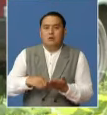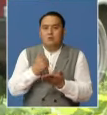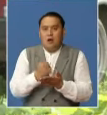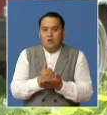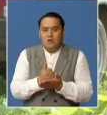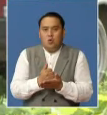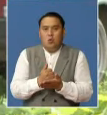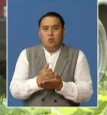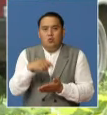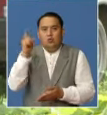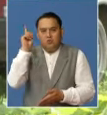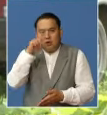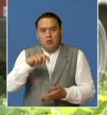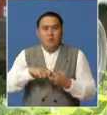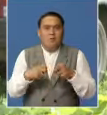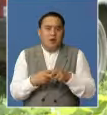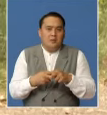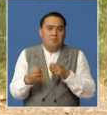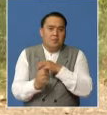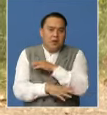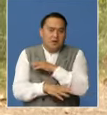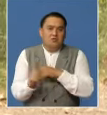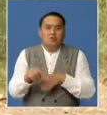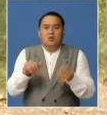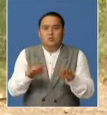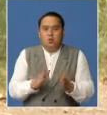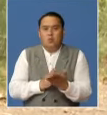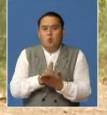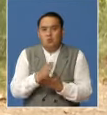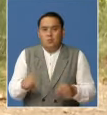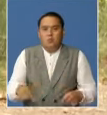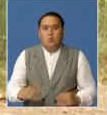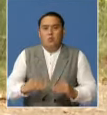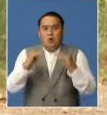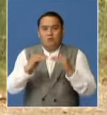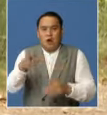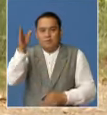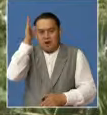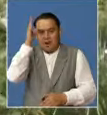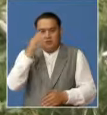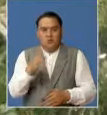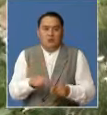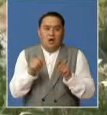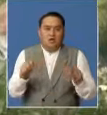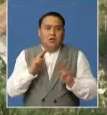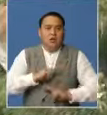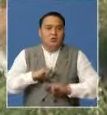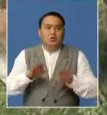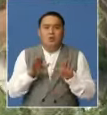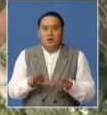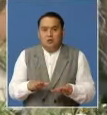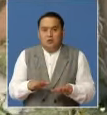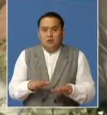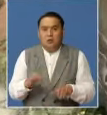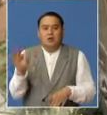из них убежден в том, что проблема бедности может быть решена только путем повышения уровня образования и создания рабочих мест.